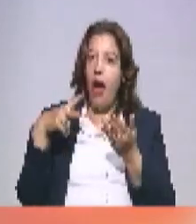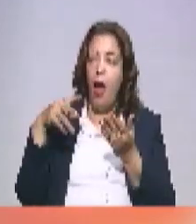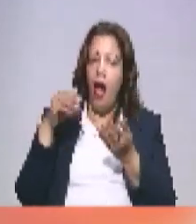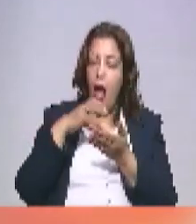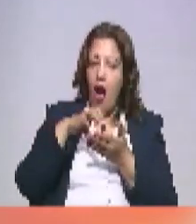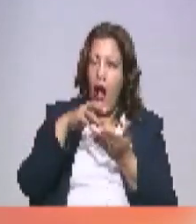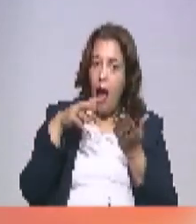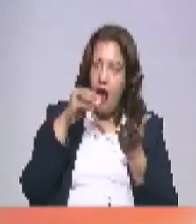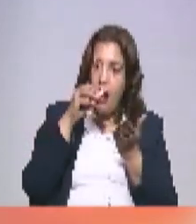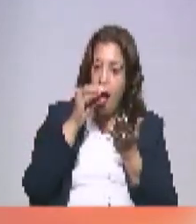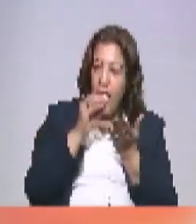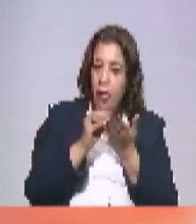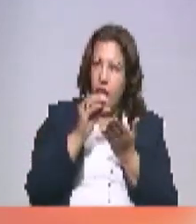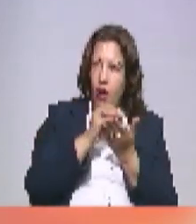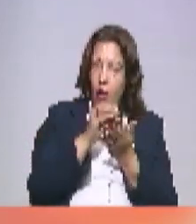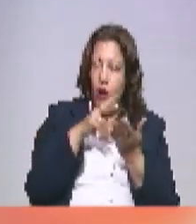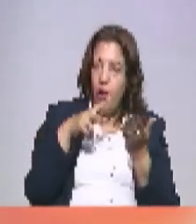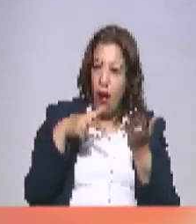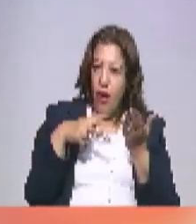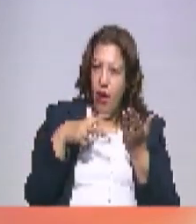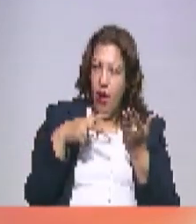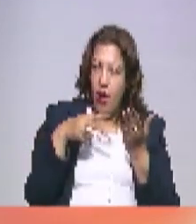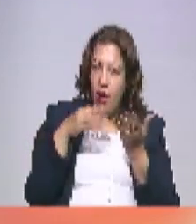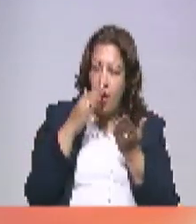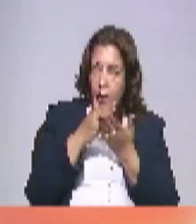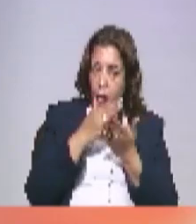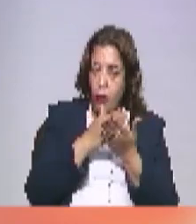انا مش عايز اسلقه، انا عايز ادبله بس،